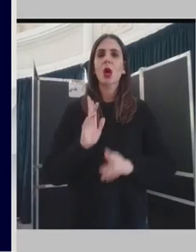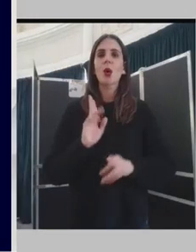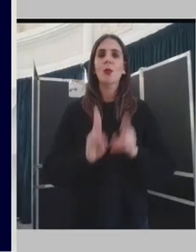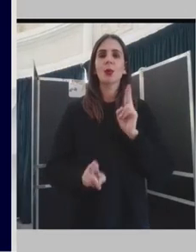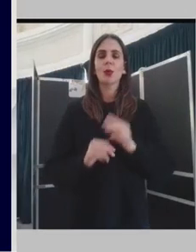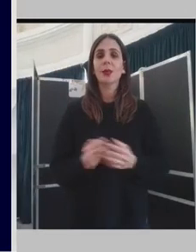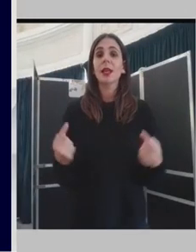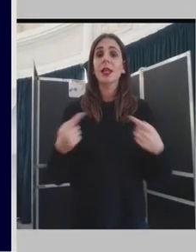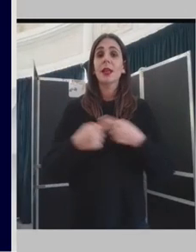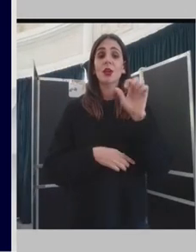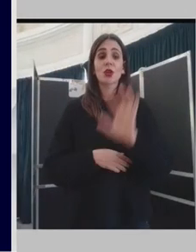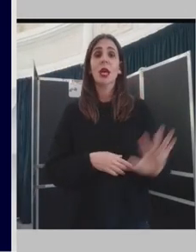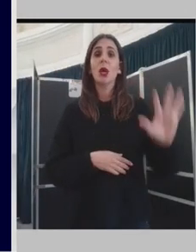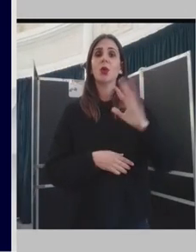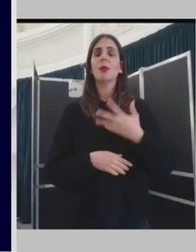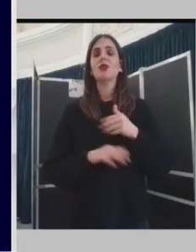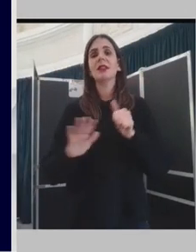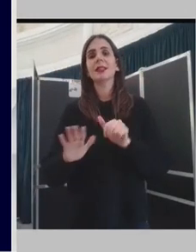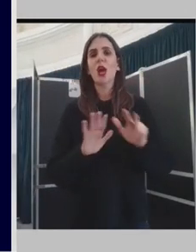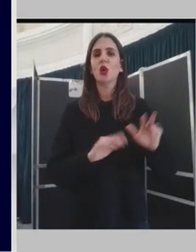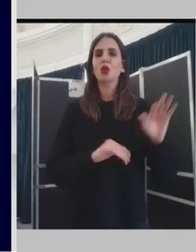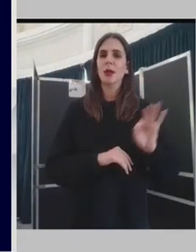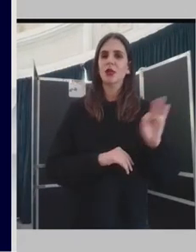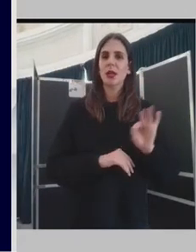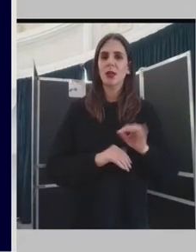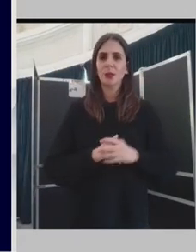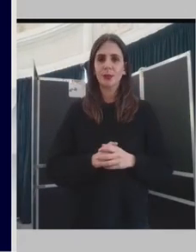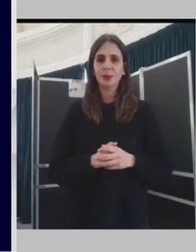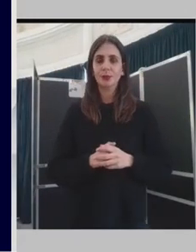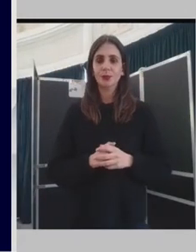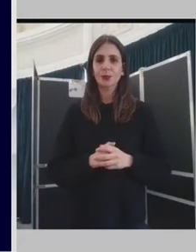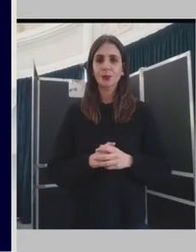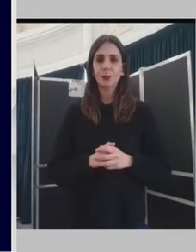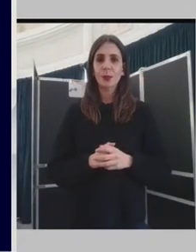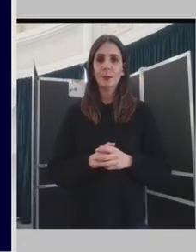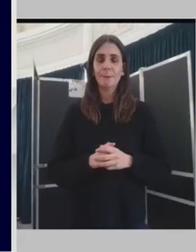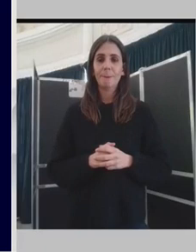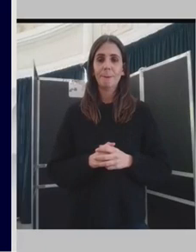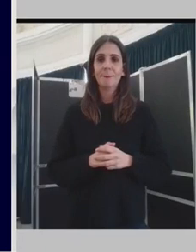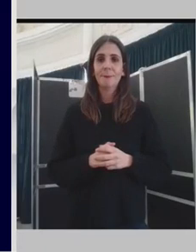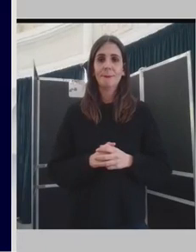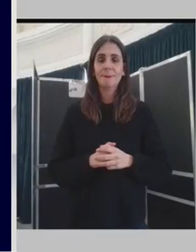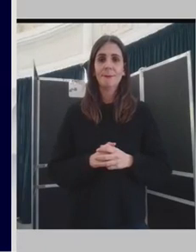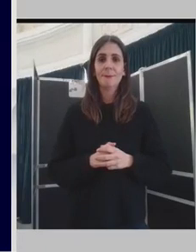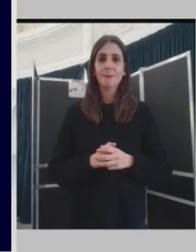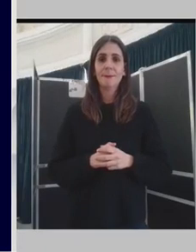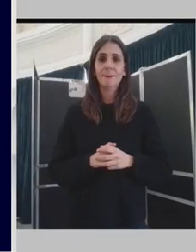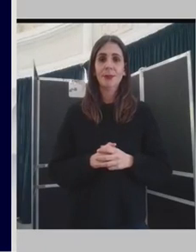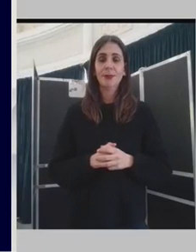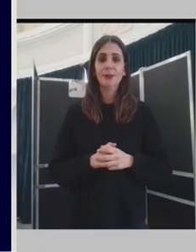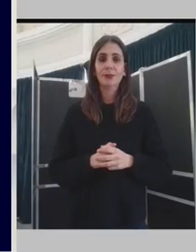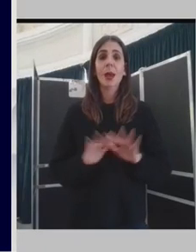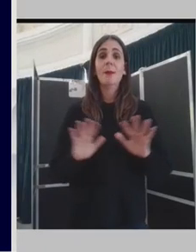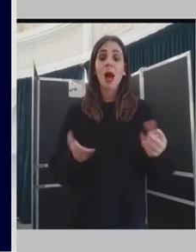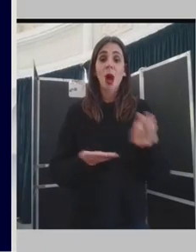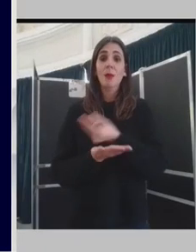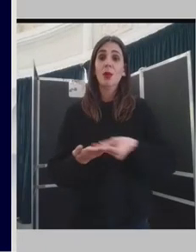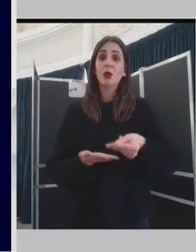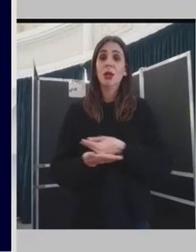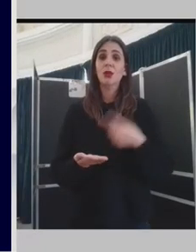abbiamo in tutta Europa e anche in Italia. Come è realizzato questo